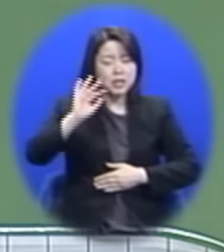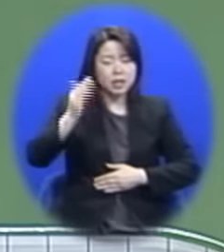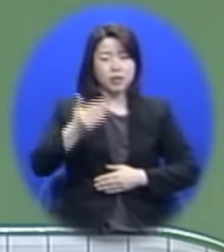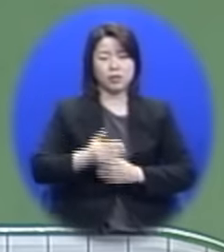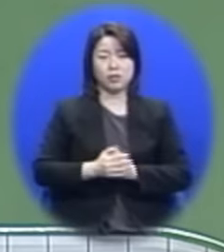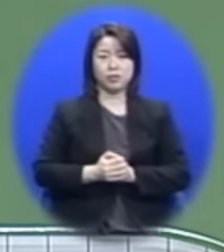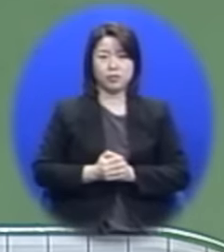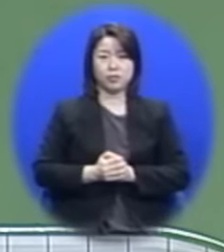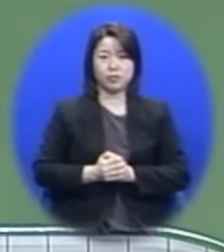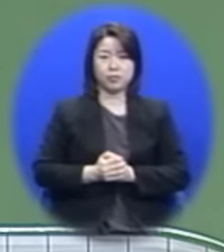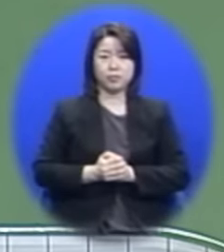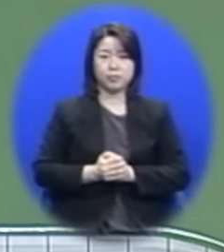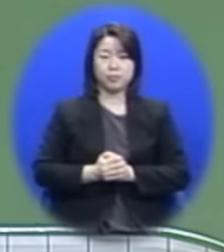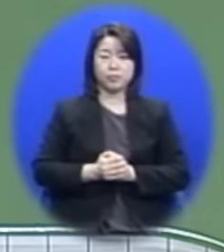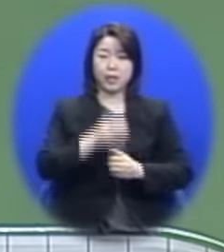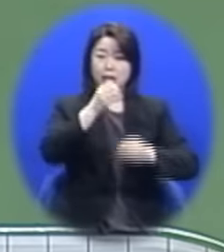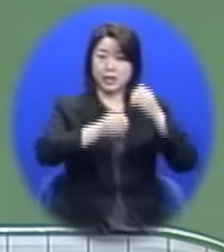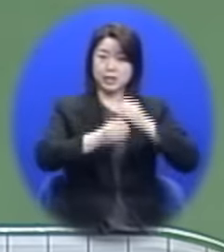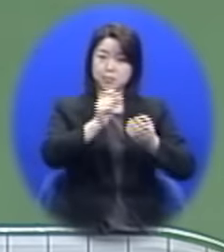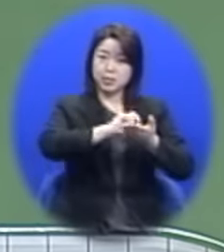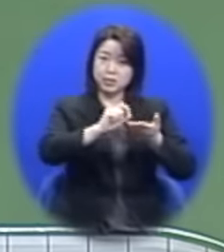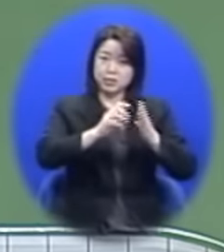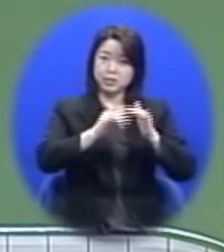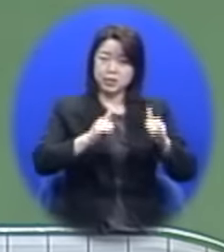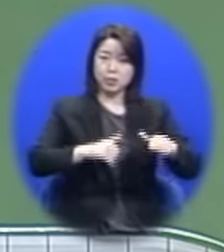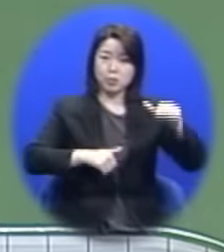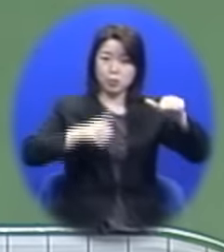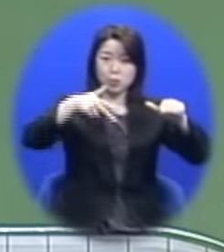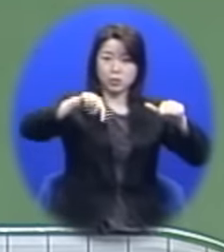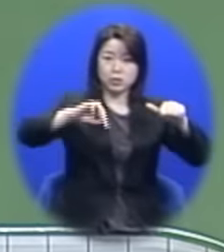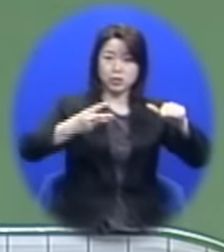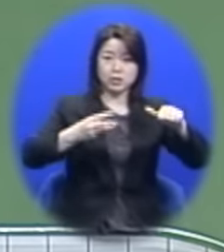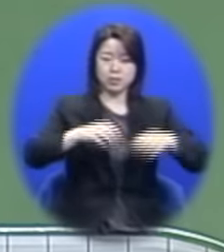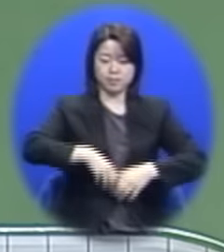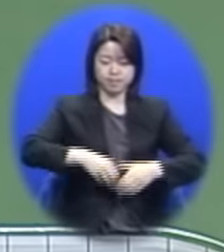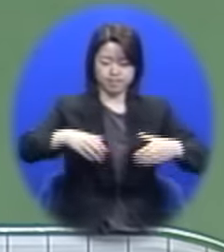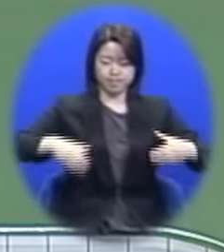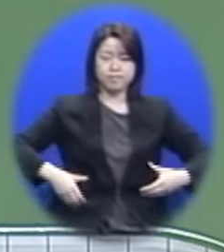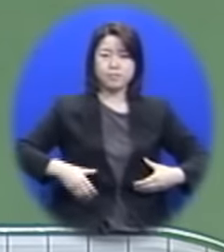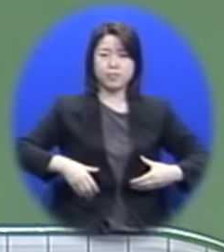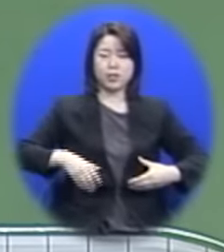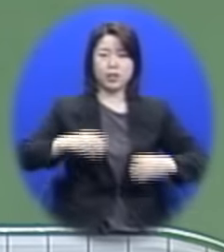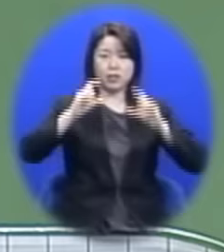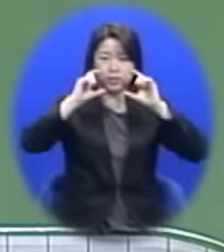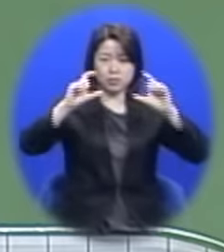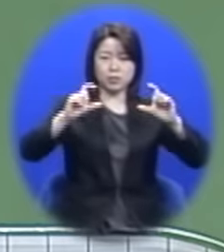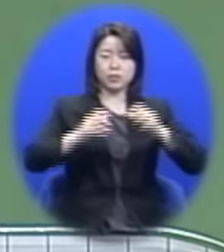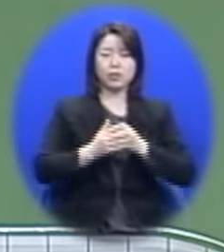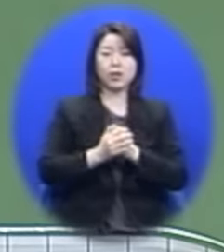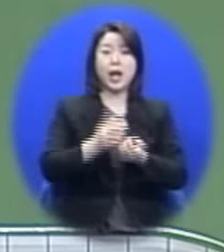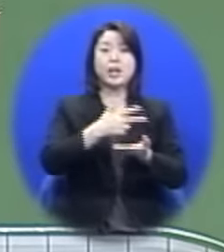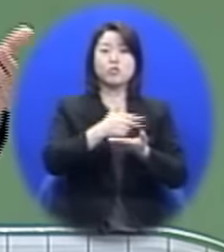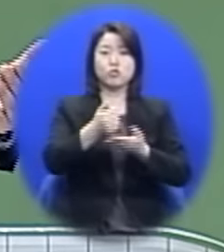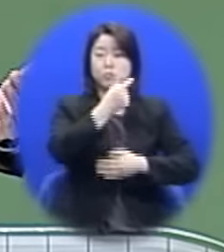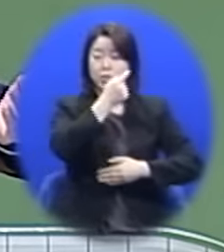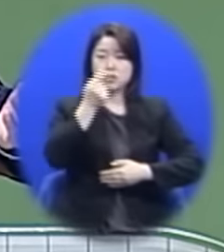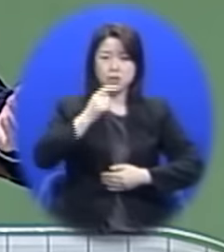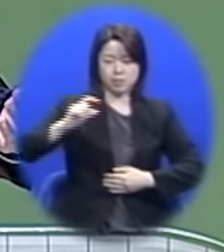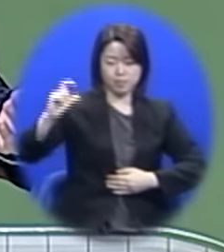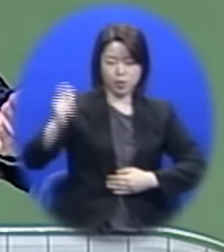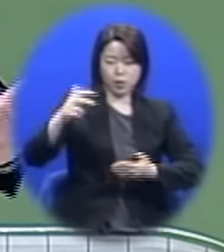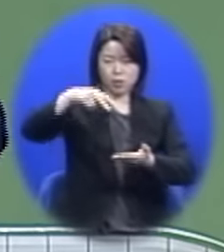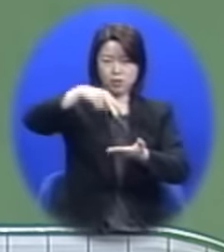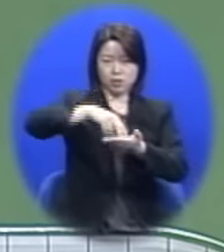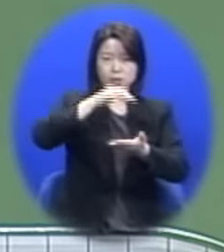겁니다. 시편 기자는 5절에서 담대하게 선언합니다. 주님의 증거는 견고하게 서